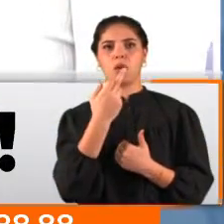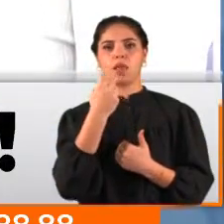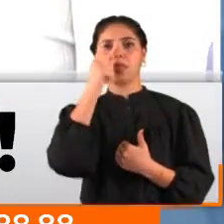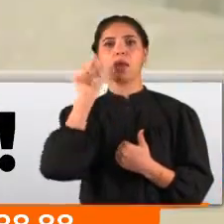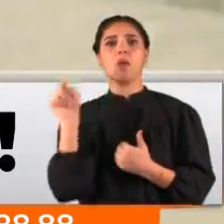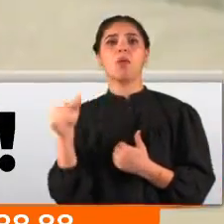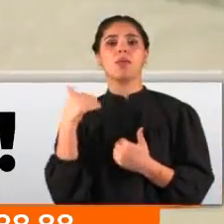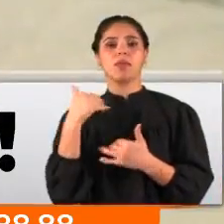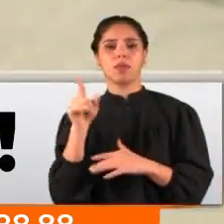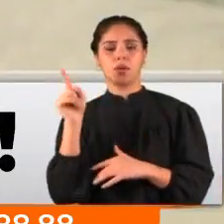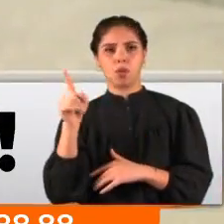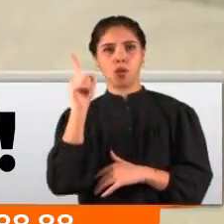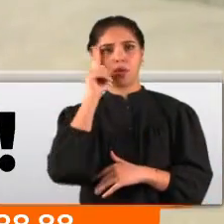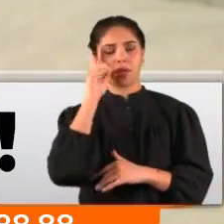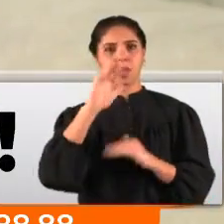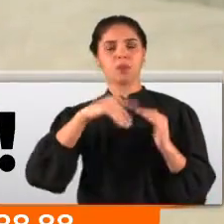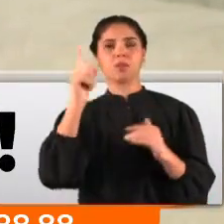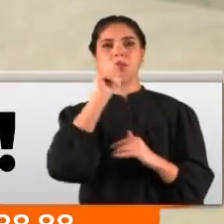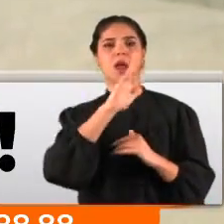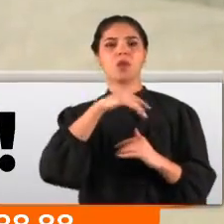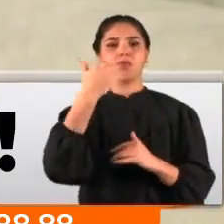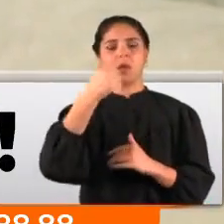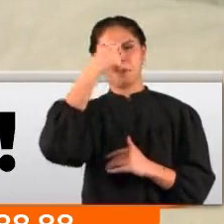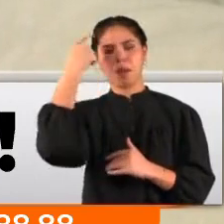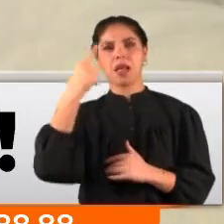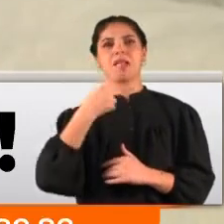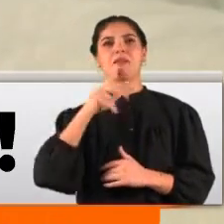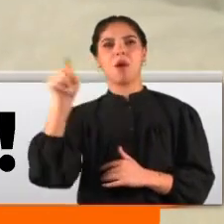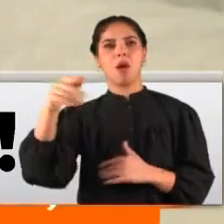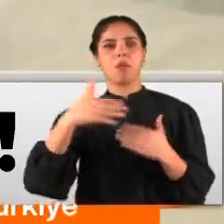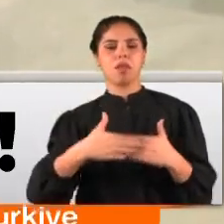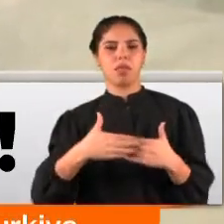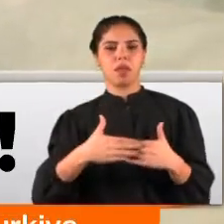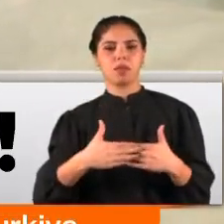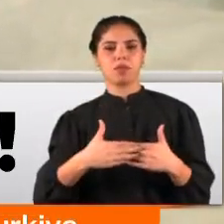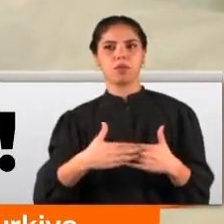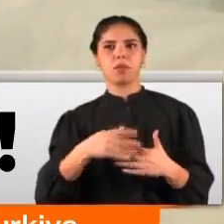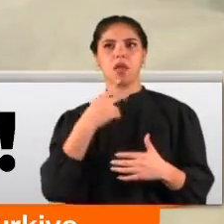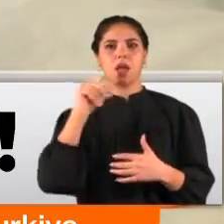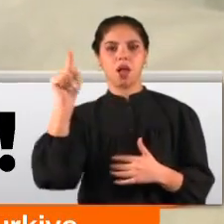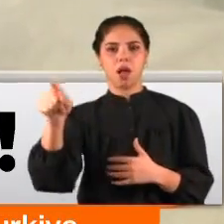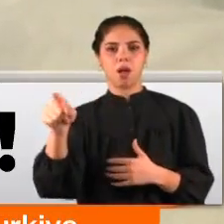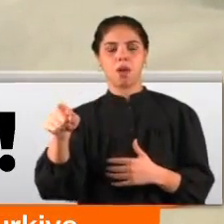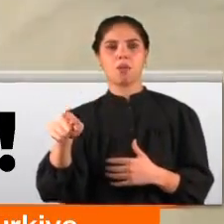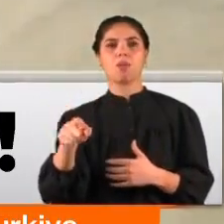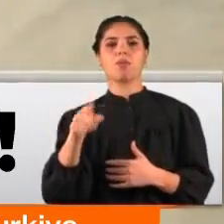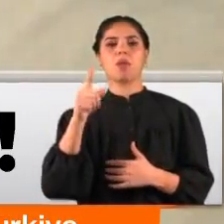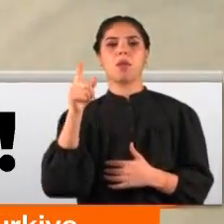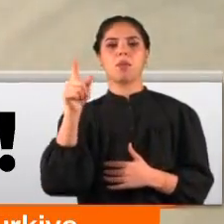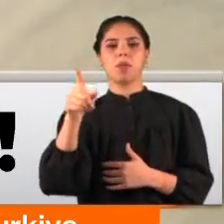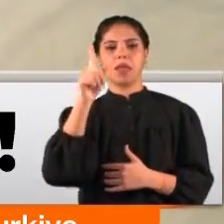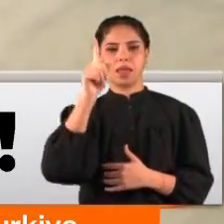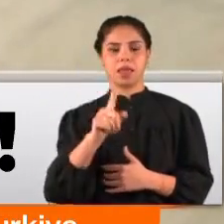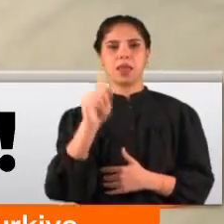o değildi. Onu tanıdıktan bir ay sonra da maalesef ki ablamla da tanıştırdım onu. Daha sonra ablamı da bu işe soktu. İlk